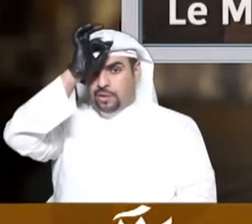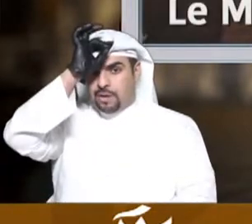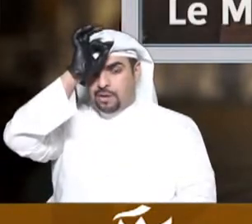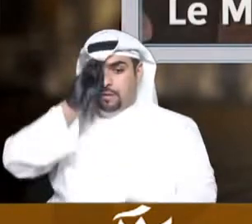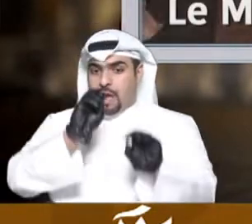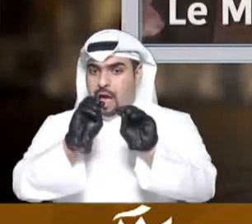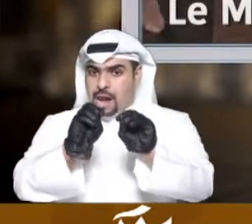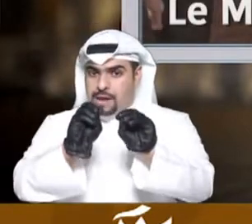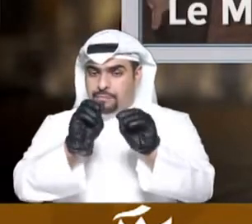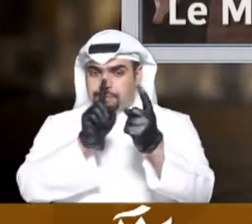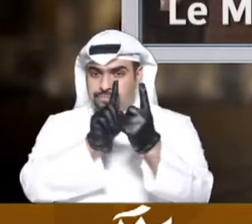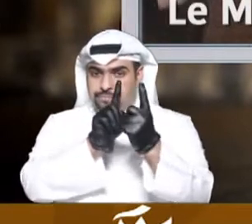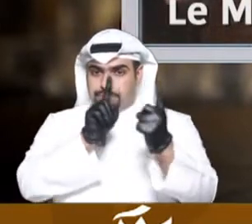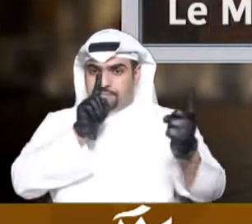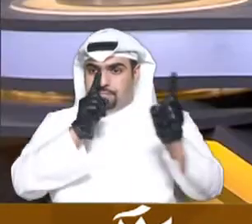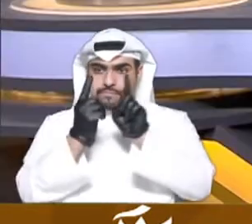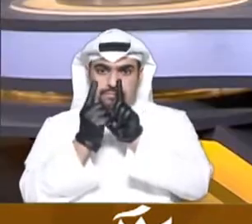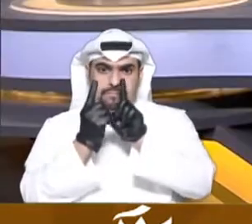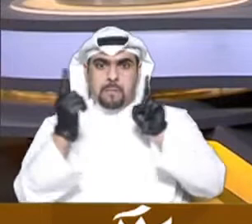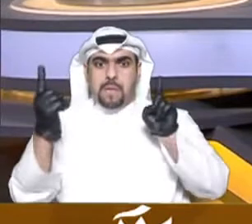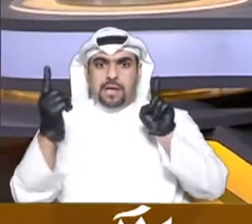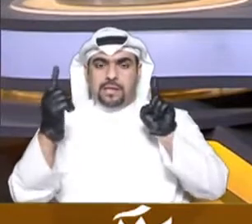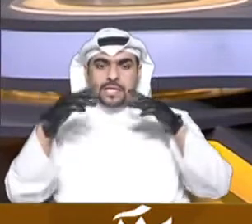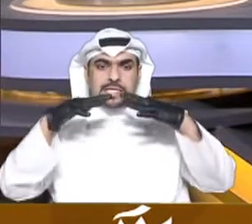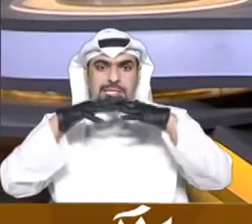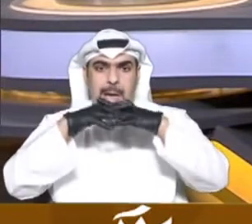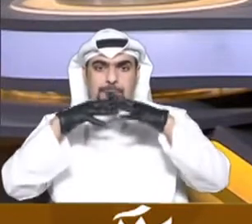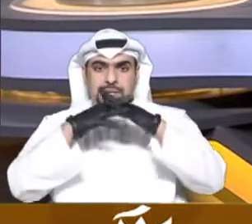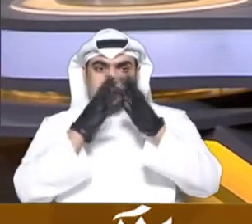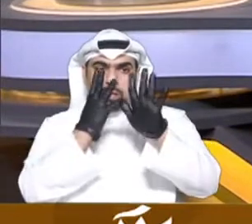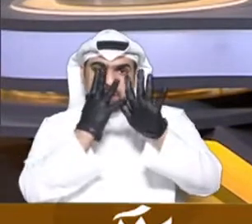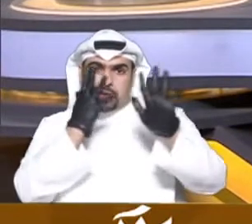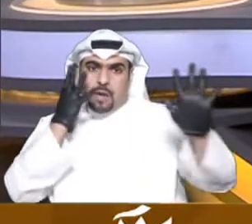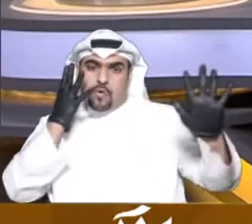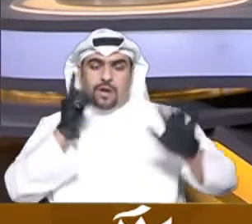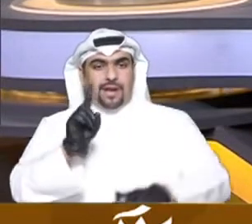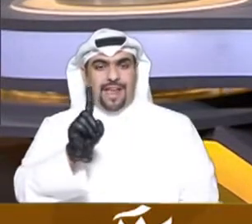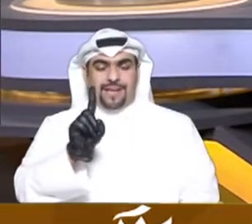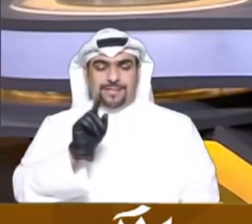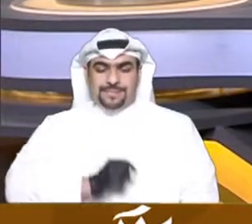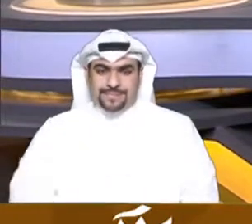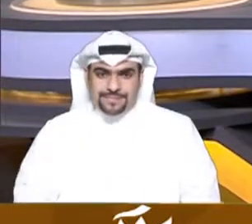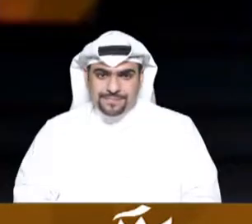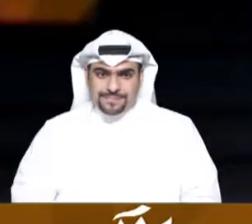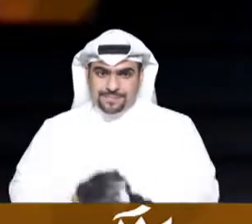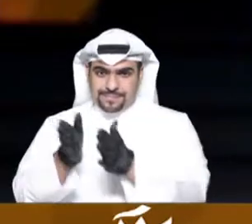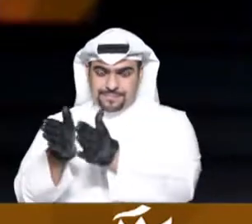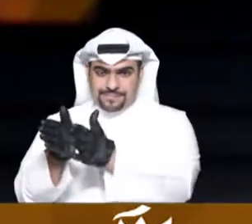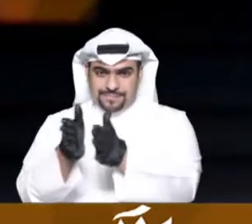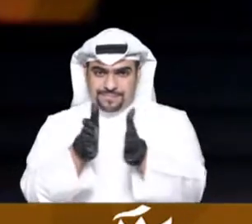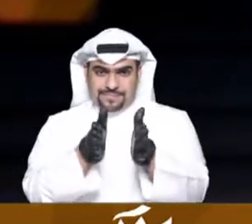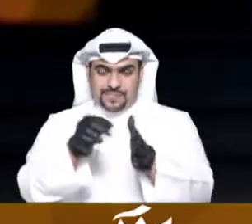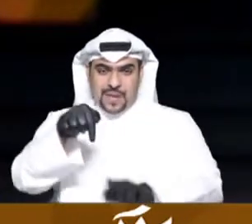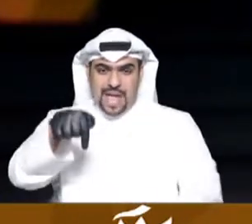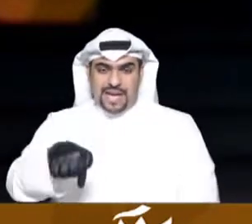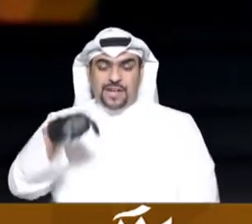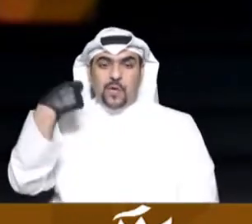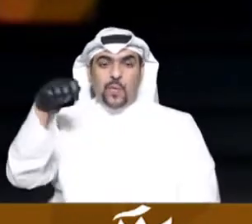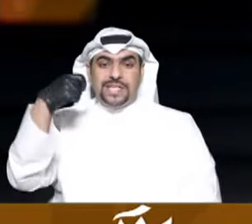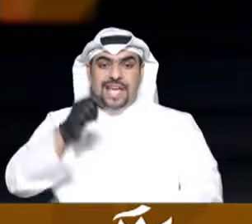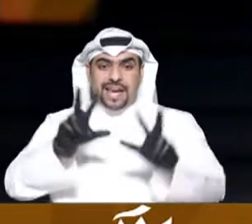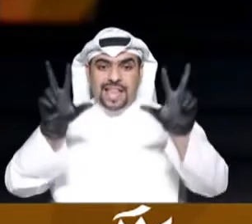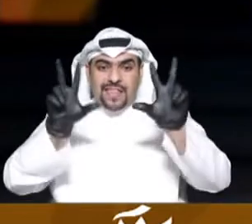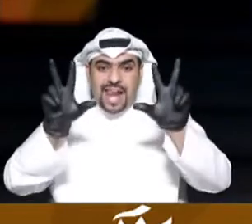لا يصير تدافع، لا يصير تجمع. فكنا حريصين نوصل هذه الرساله يعني. نعم. اليوم احنا في الاعلام الرسمي نحرص الحقيقه يعني